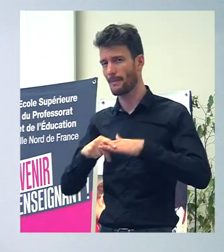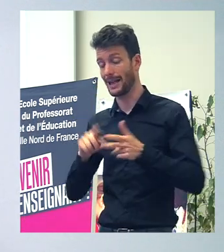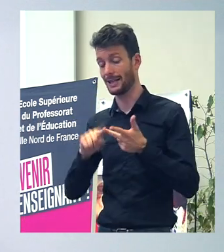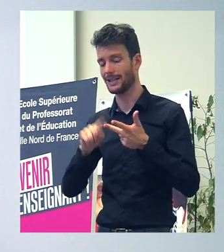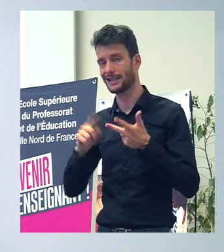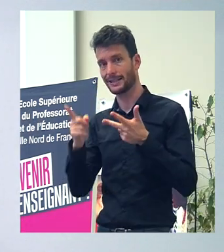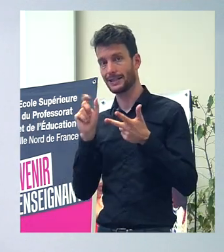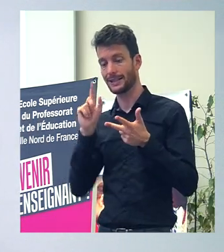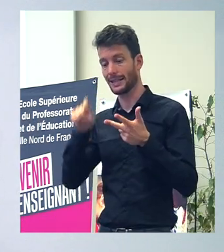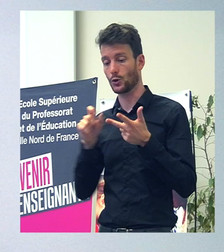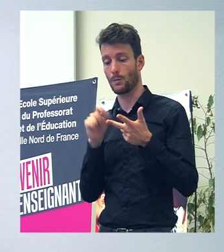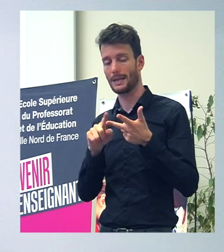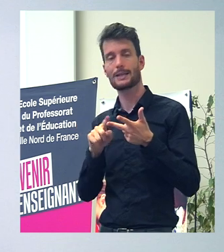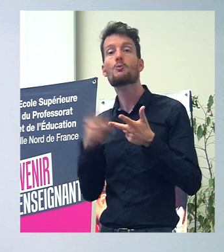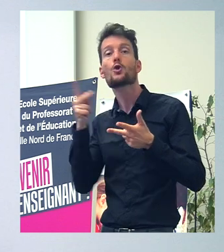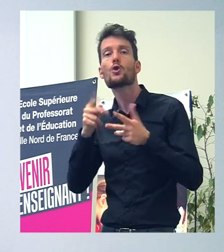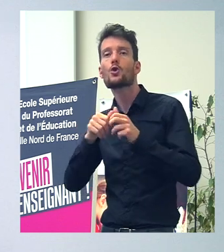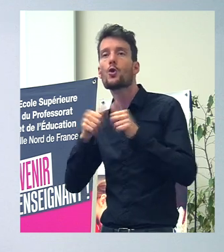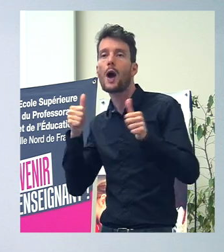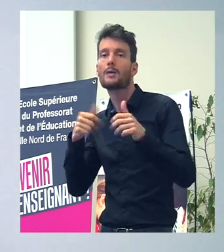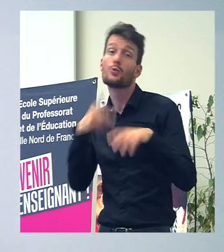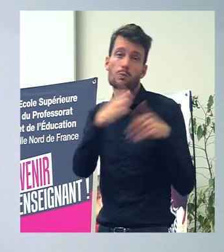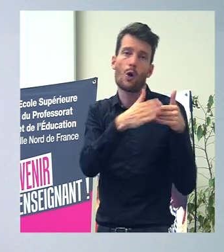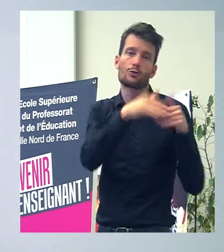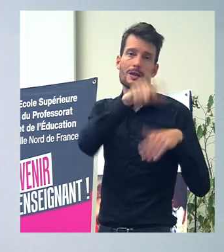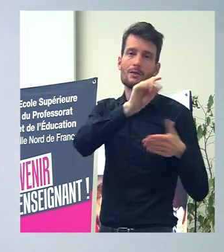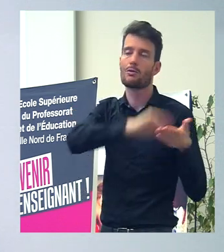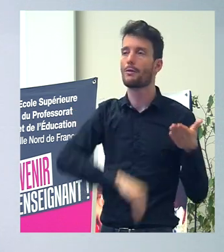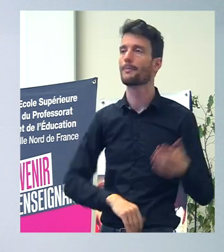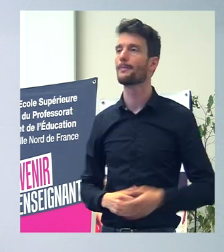est la plus éloignée, la plus proche de l'auteur. Voilà.